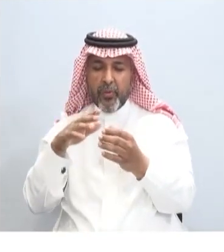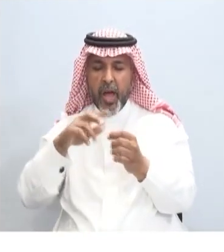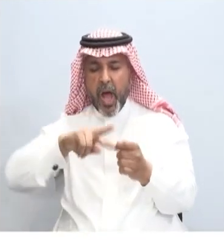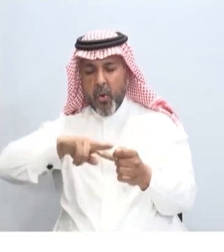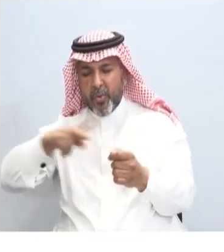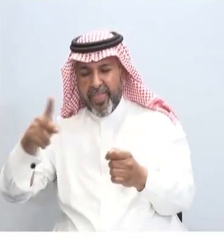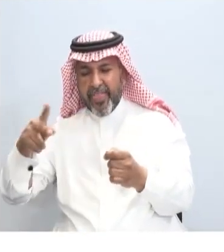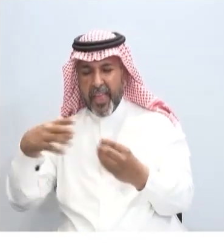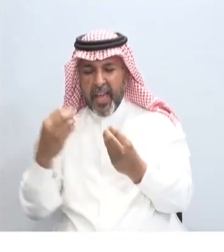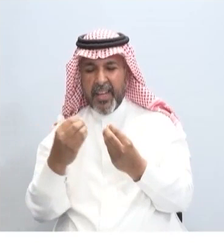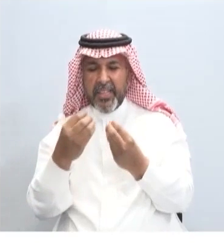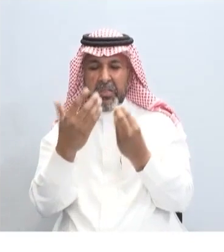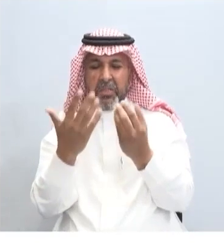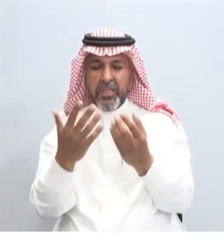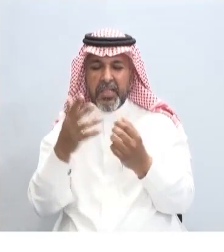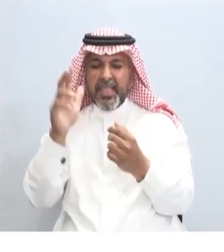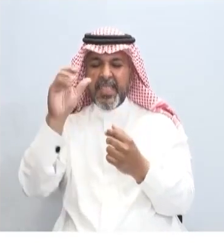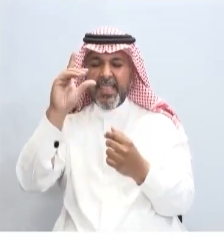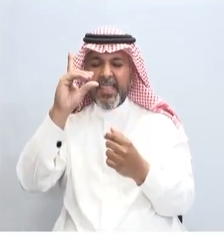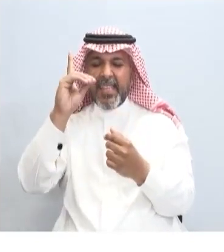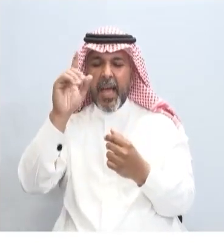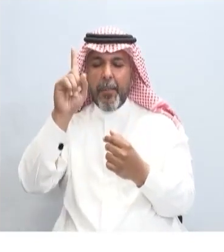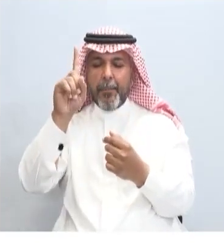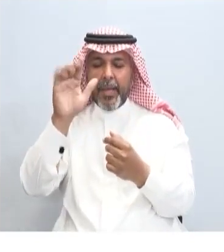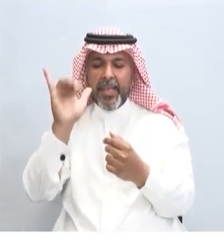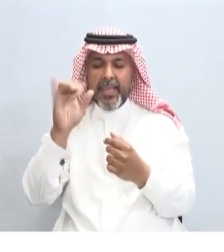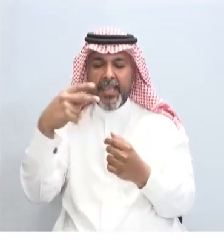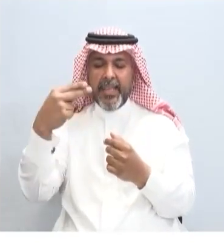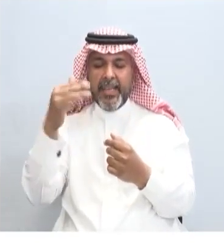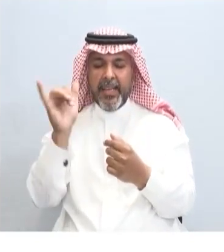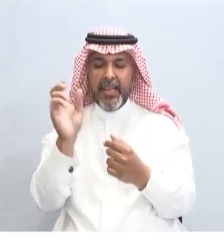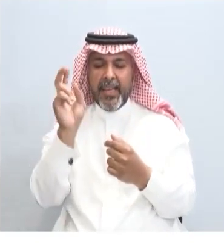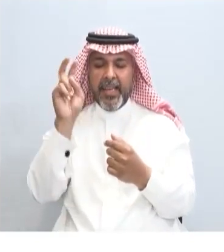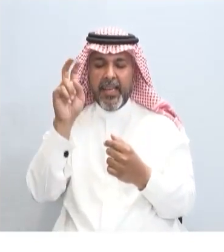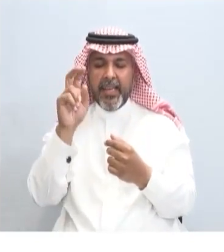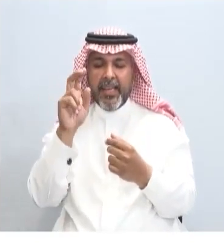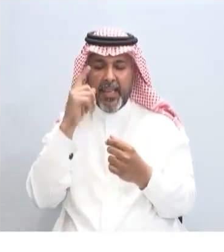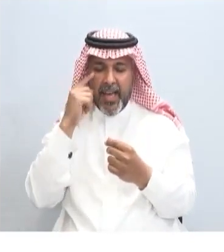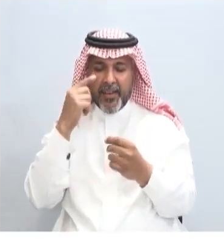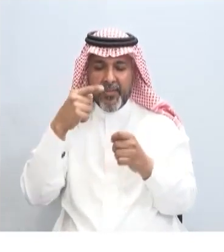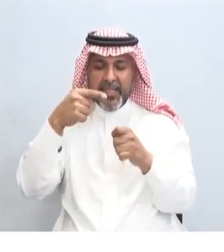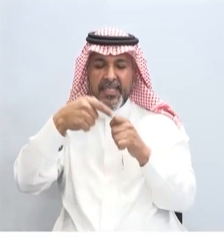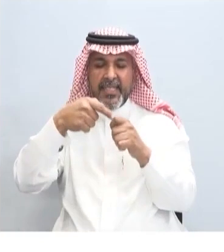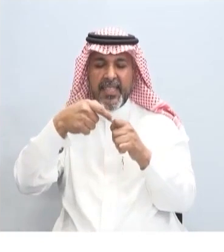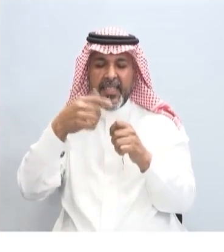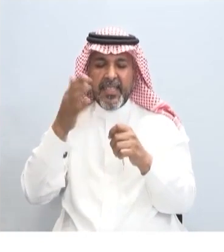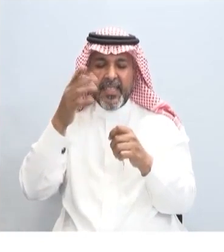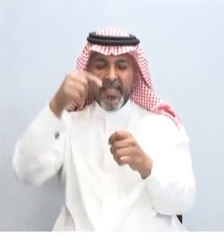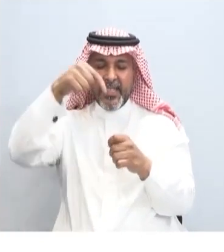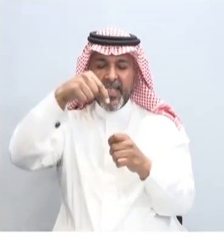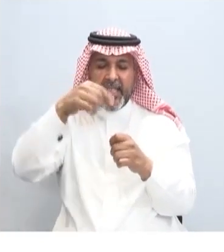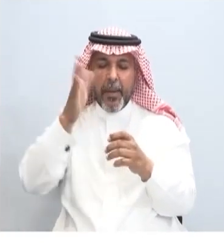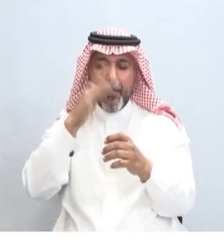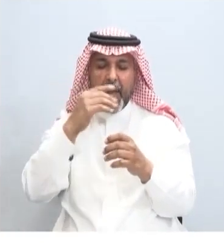مناظر طبيعيه فمناظر الطبيعيه هي هذه اللوحات فنلاحظ الالوان